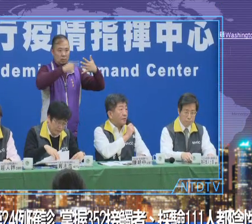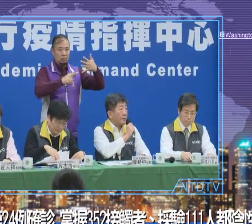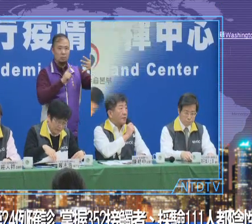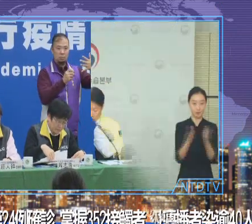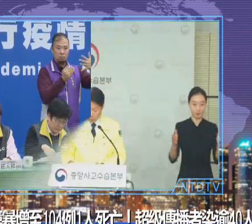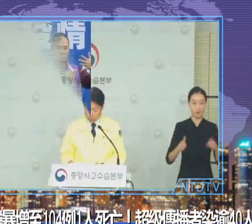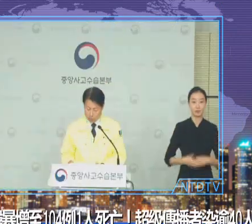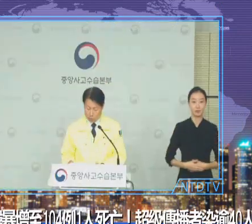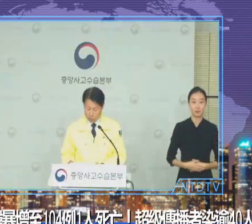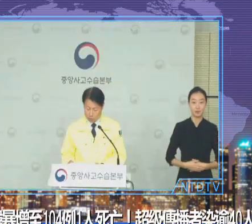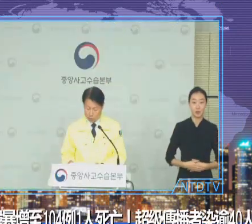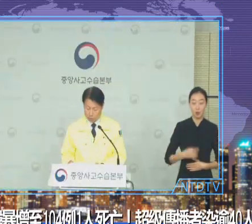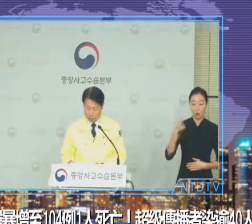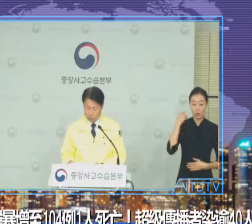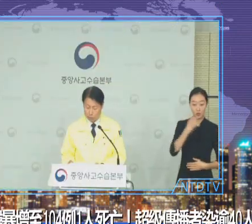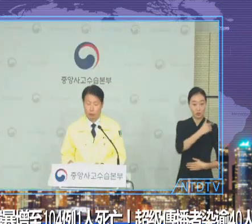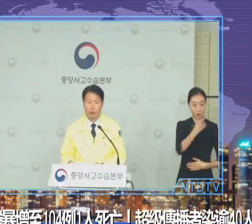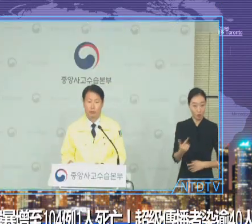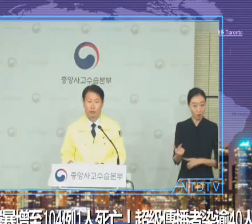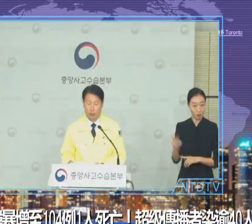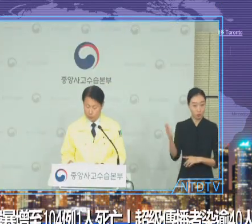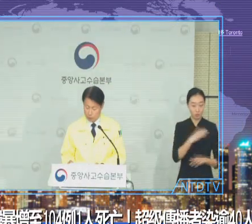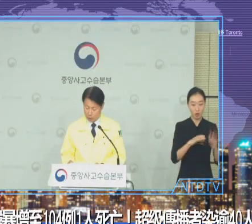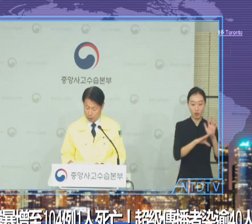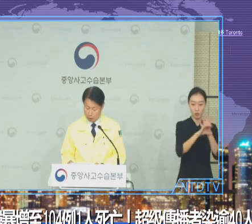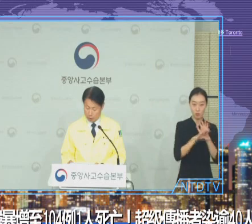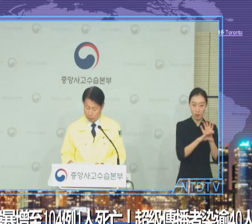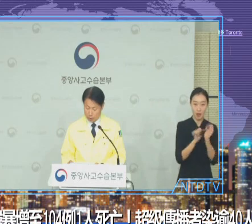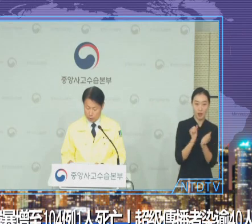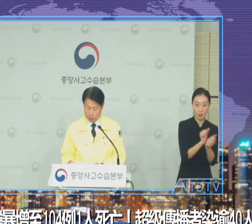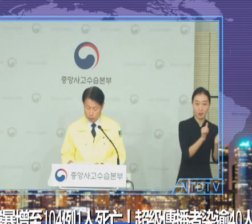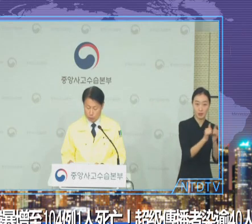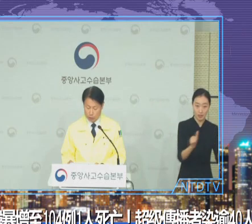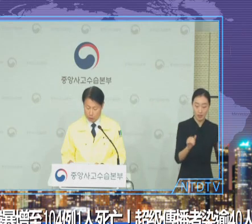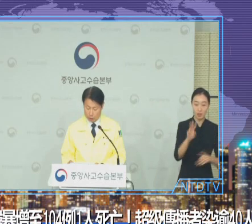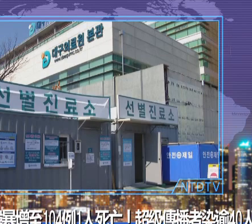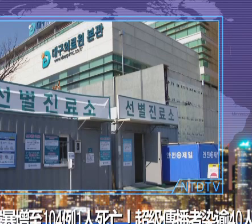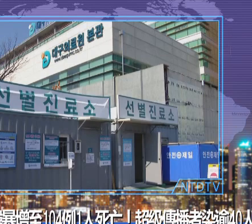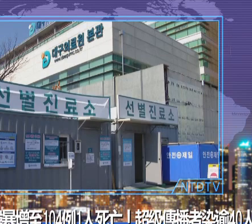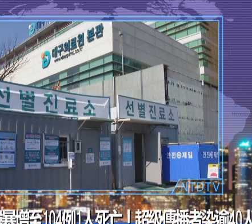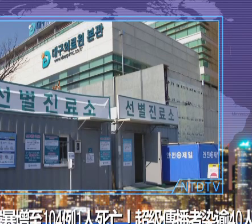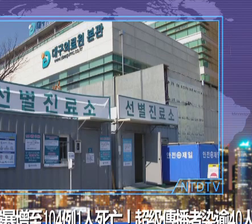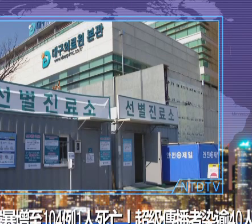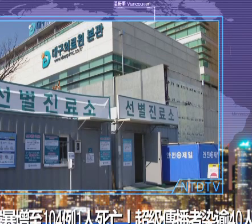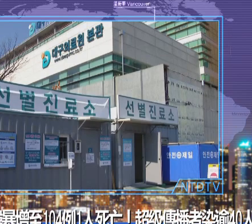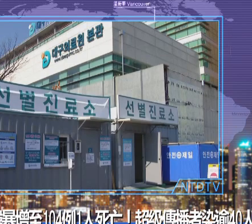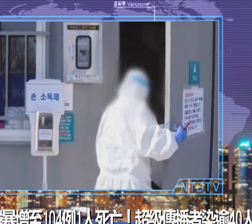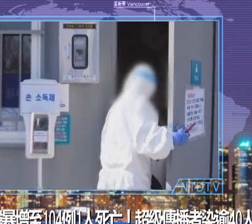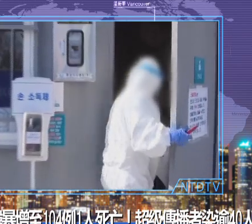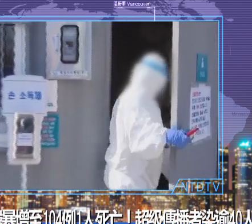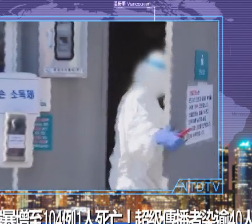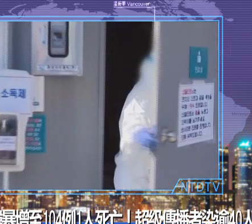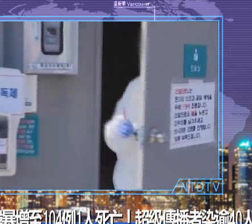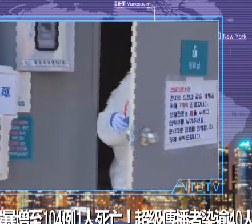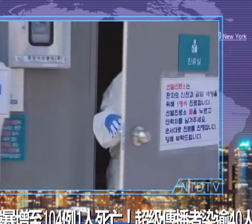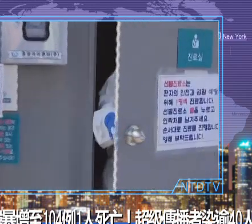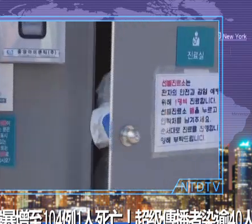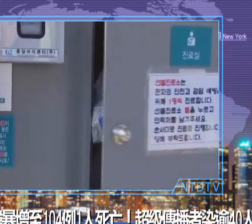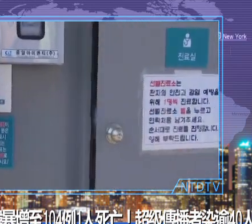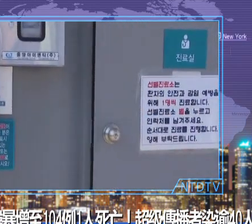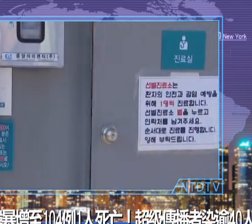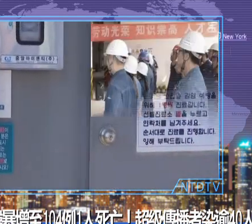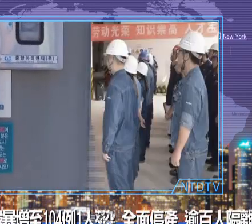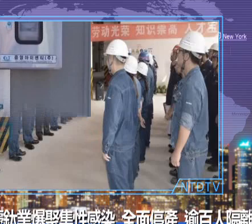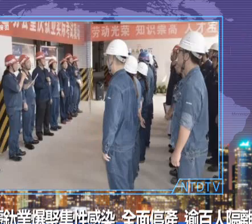性。南韩宣布进入社区感染阶段，今天暴增53例，累计达104例，还出现了死亡首